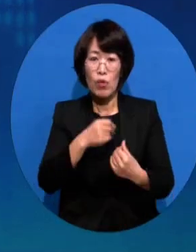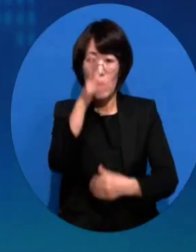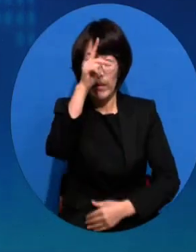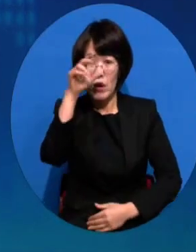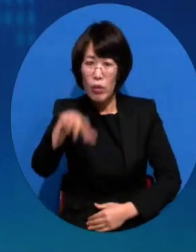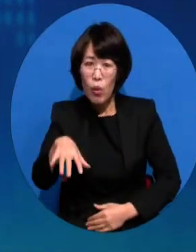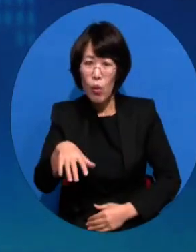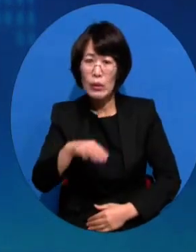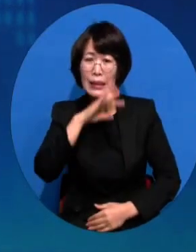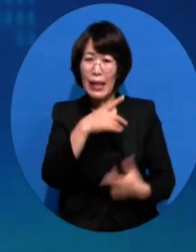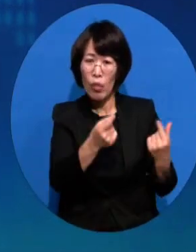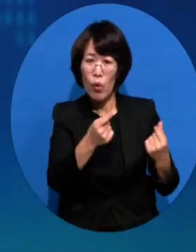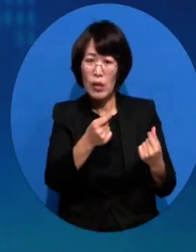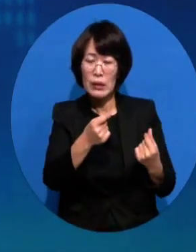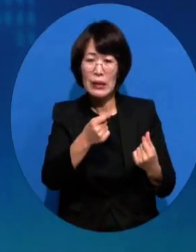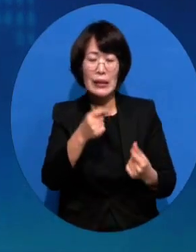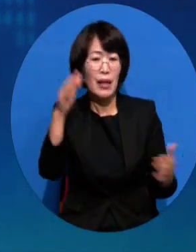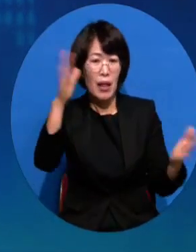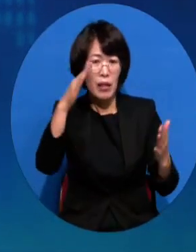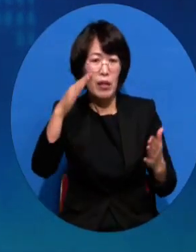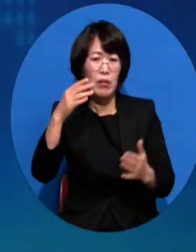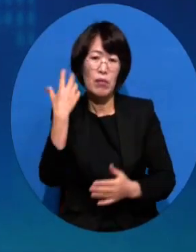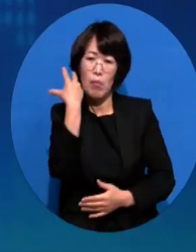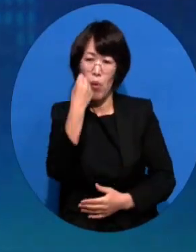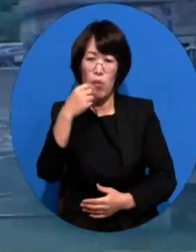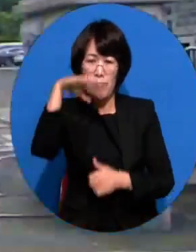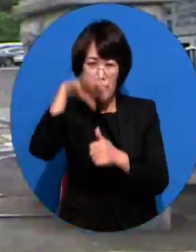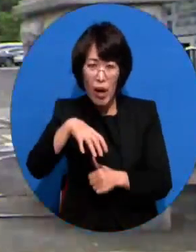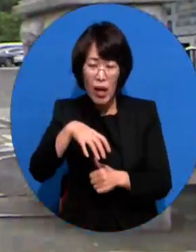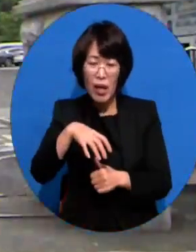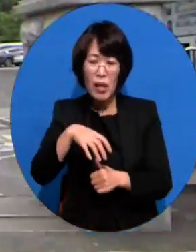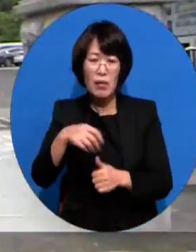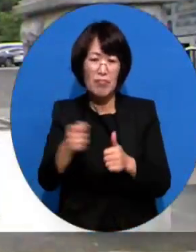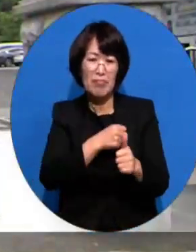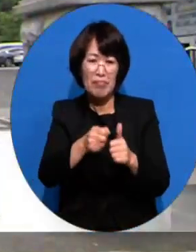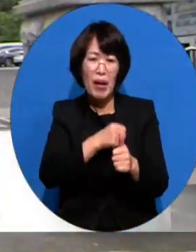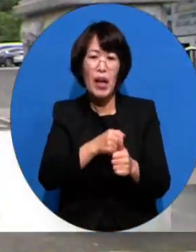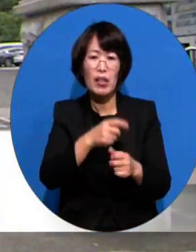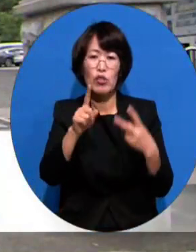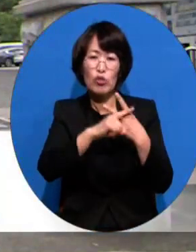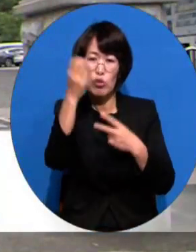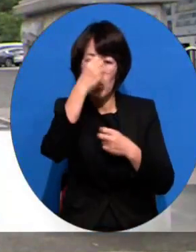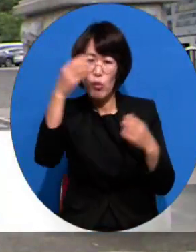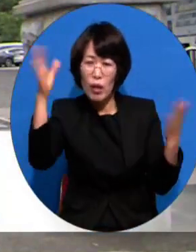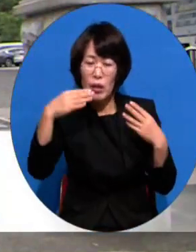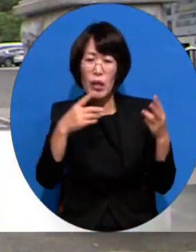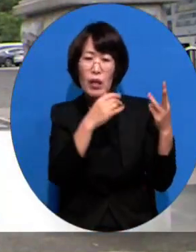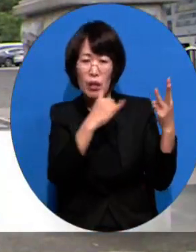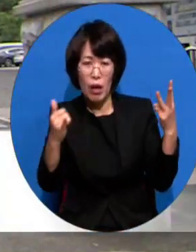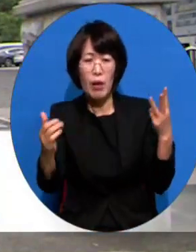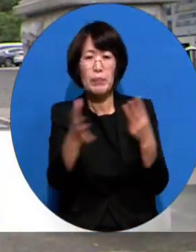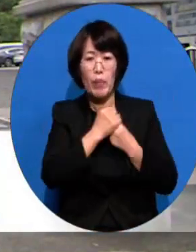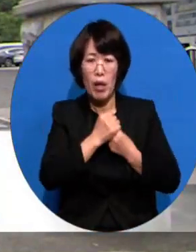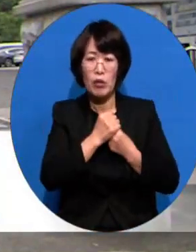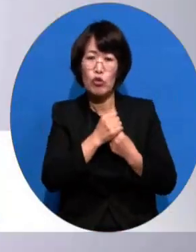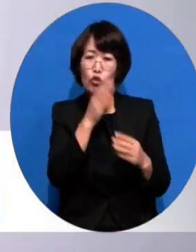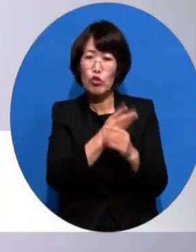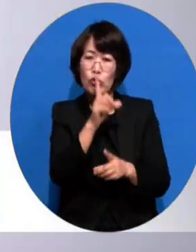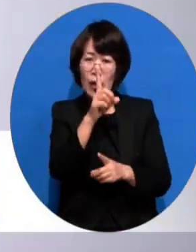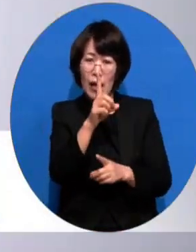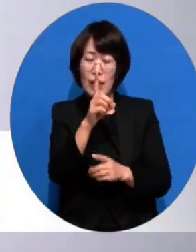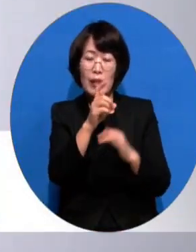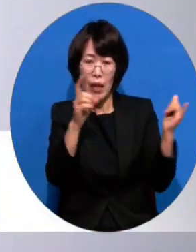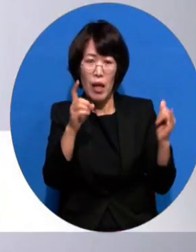무안경찰서는 또래 청소년을 모텔에 가두고 집단 폭행한 중고생 3명을 붙잡아 이 가운데 한 명을 공동폭행 등